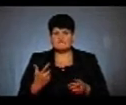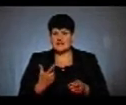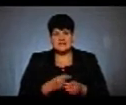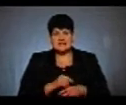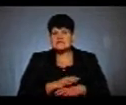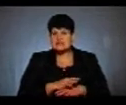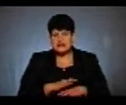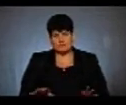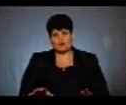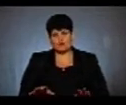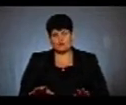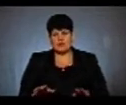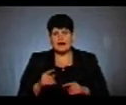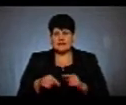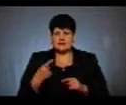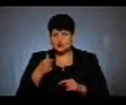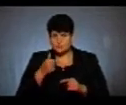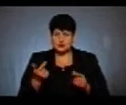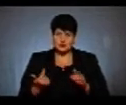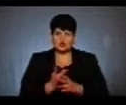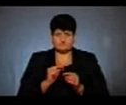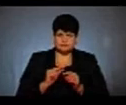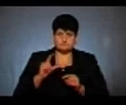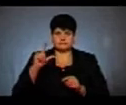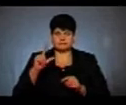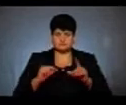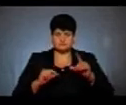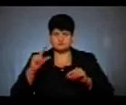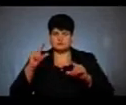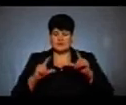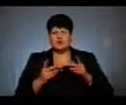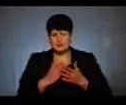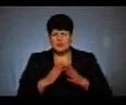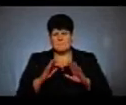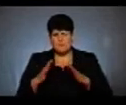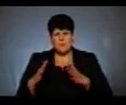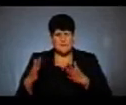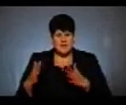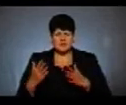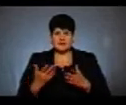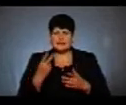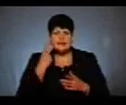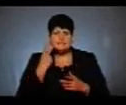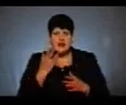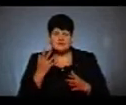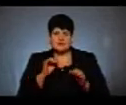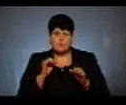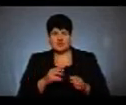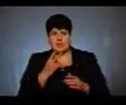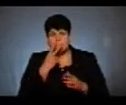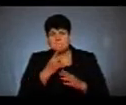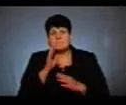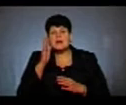пероральної. А наступний рік знову пішов вверх. Так що тут є такі моменти, які не завжди ми можемо також